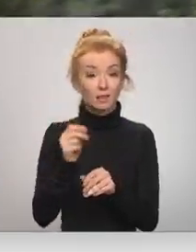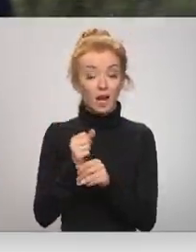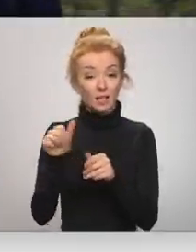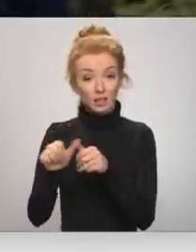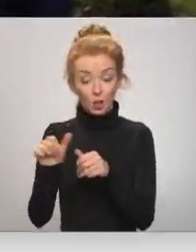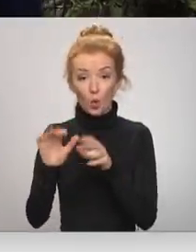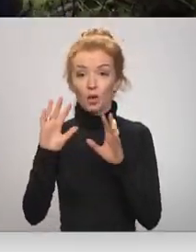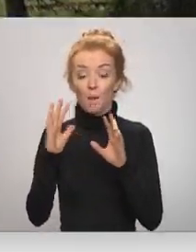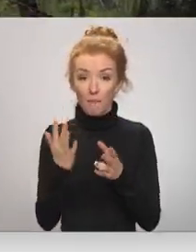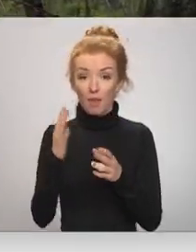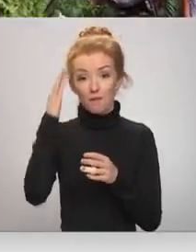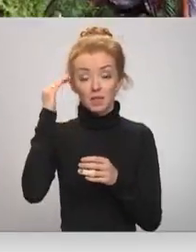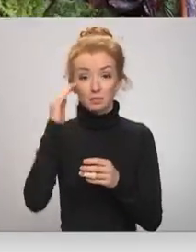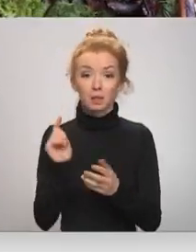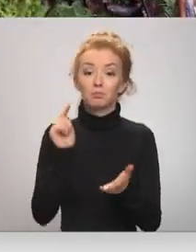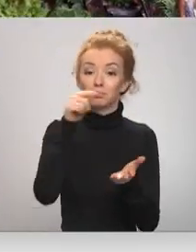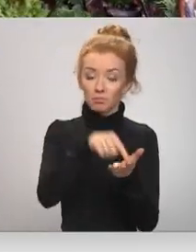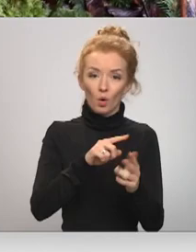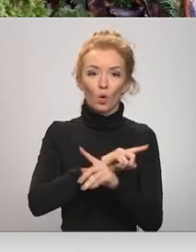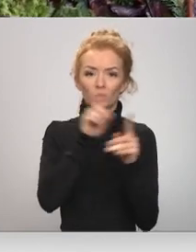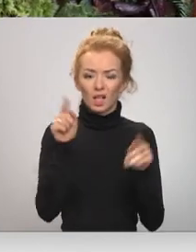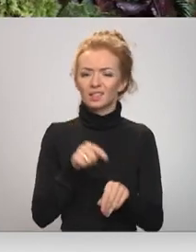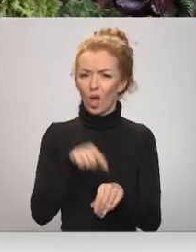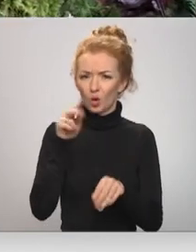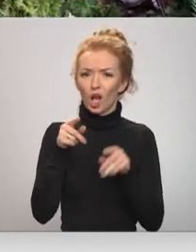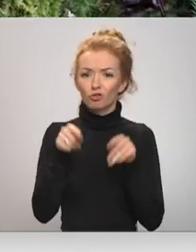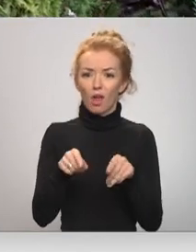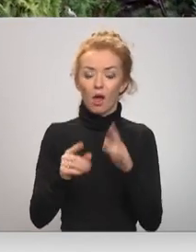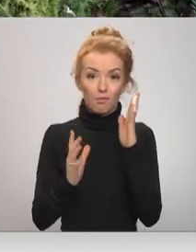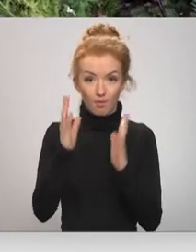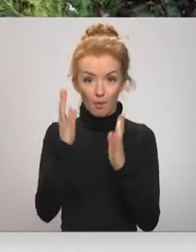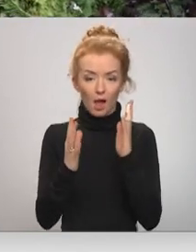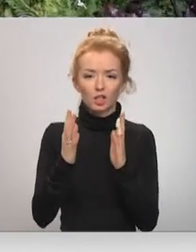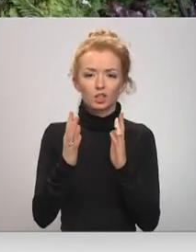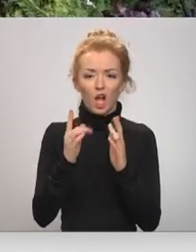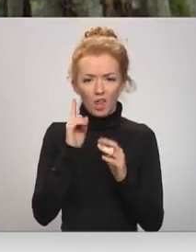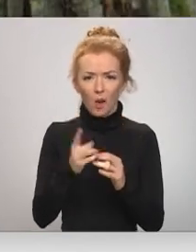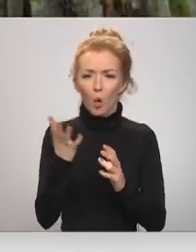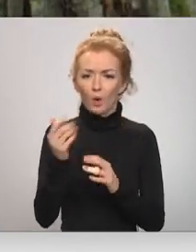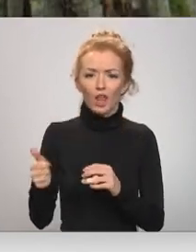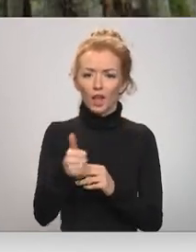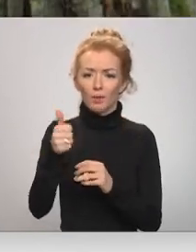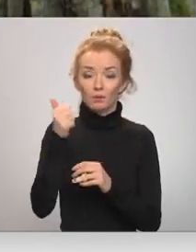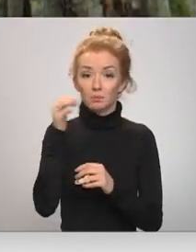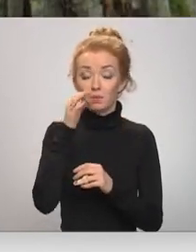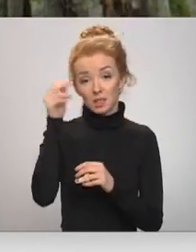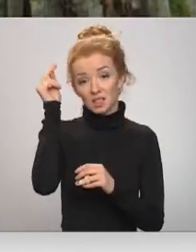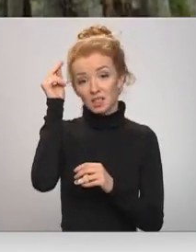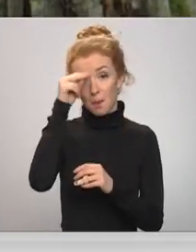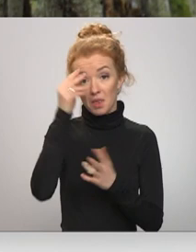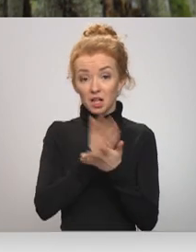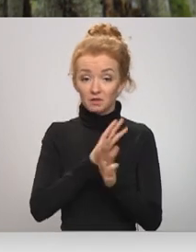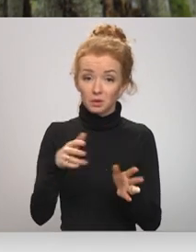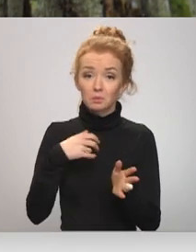pusē nonāca seminārā un atzīst, ka uzreiz bijusi sajūta, ka šajā mežā kaut kam ir jābūt. Pēc semināra beigām nedaudz